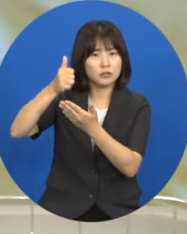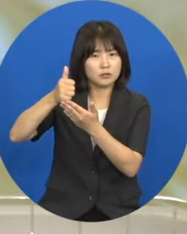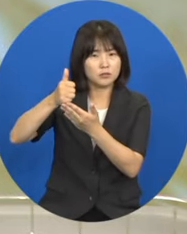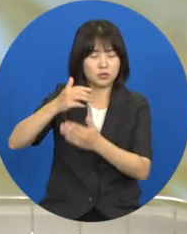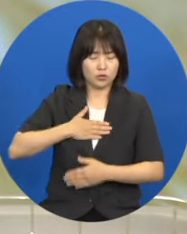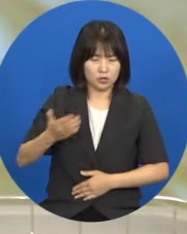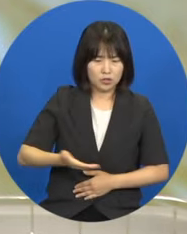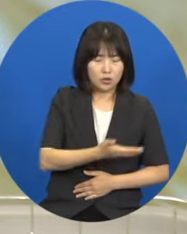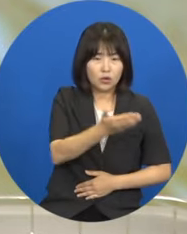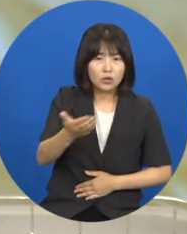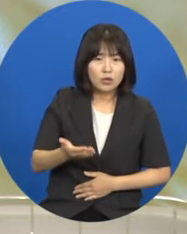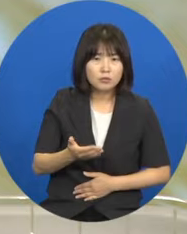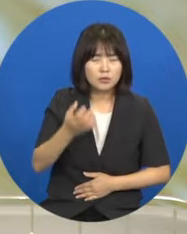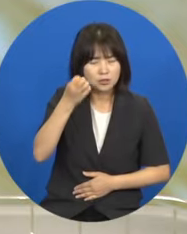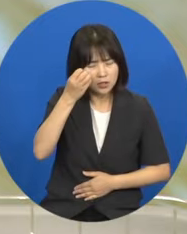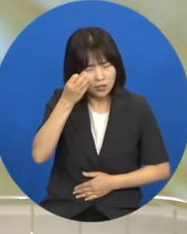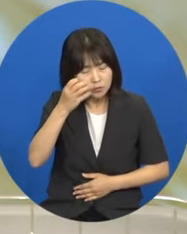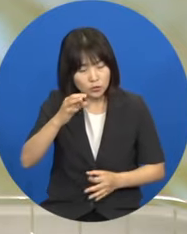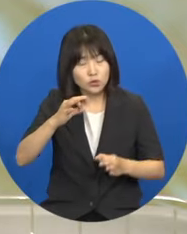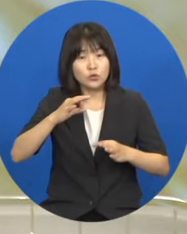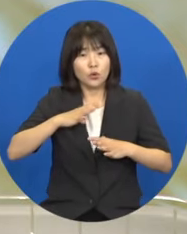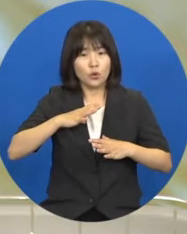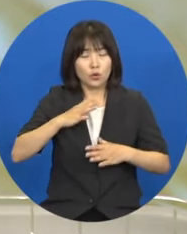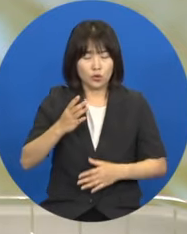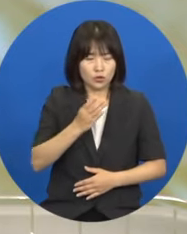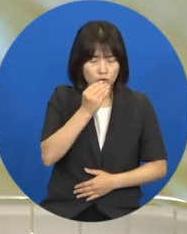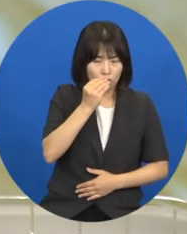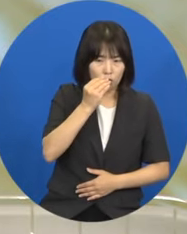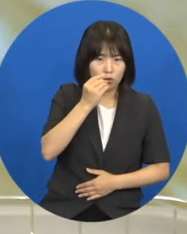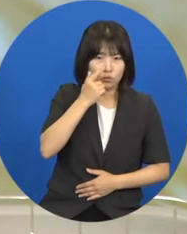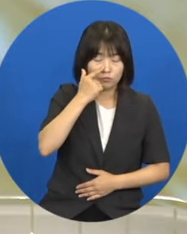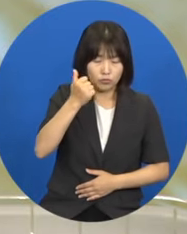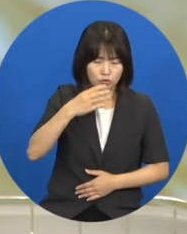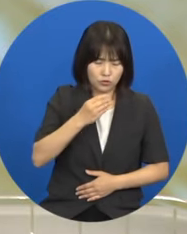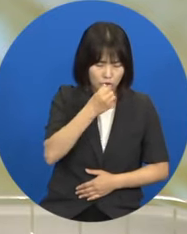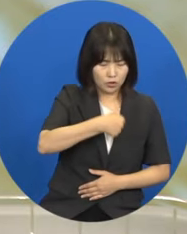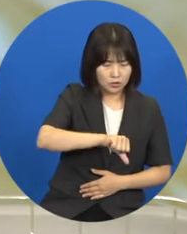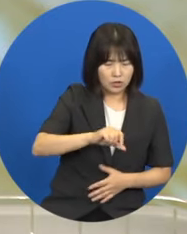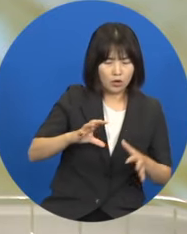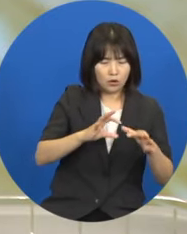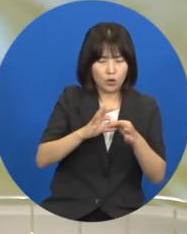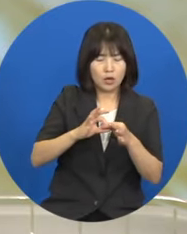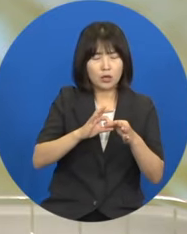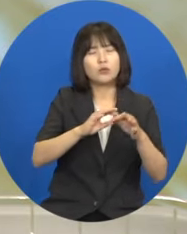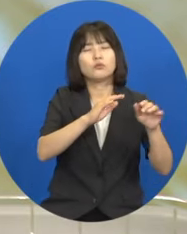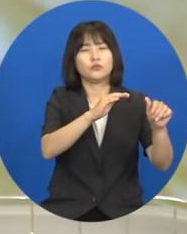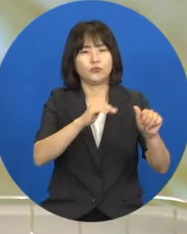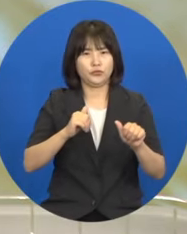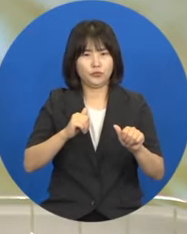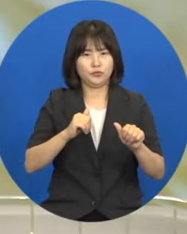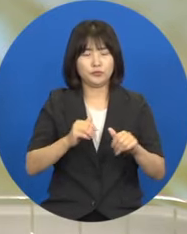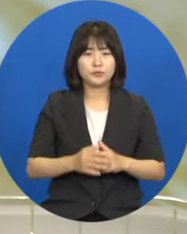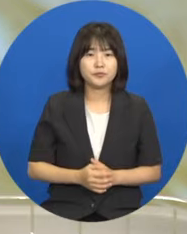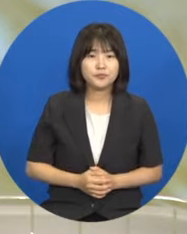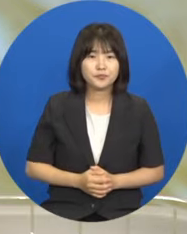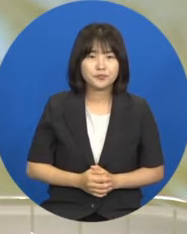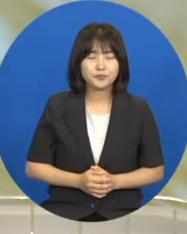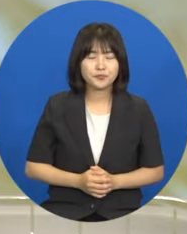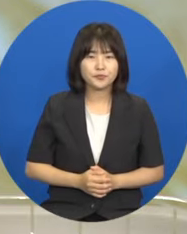이처럼 신비롭고 놀라운 성부와 성자의 관계로 초청하고 있는 겁니다. 그래서